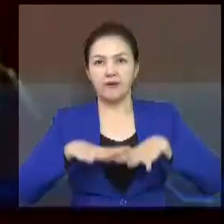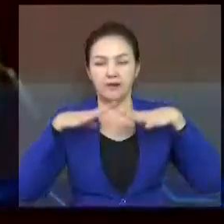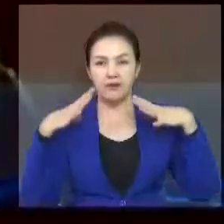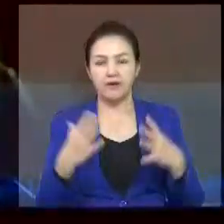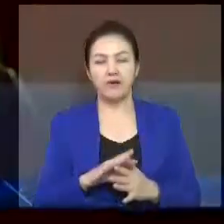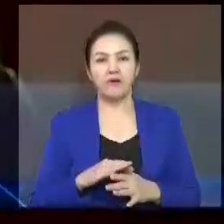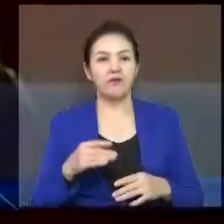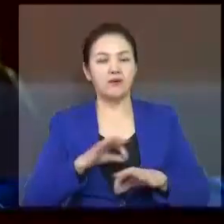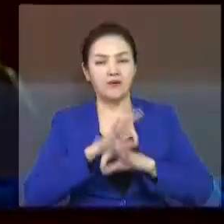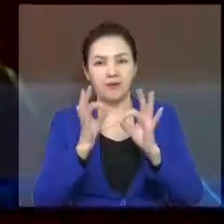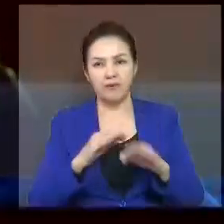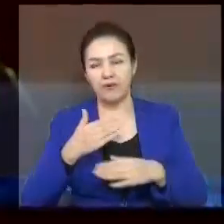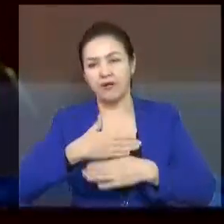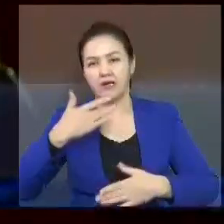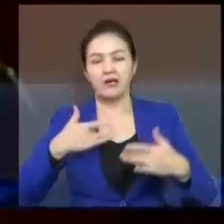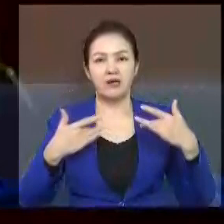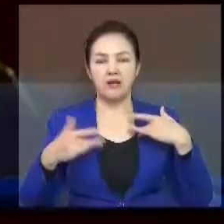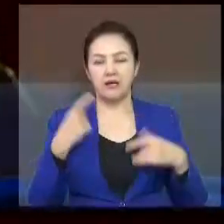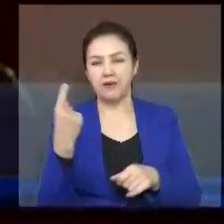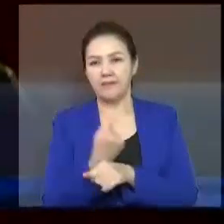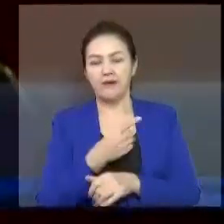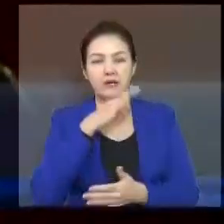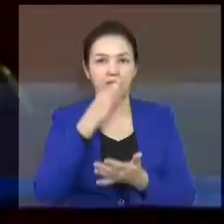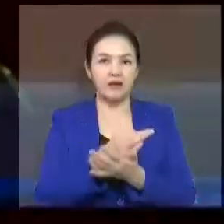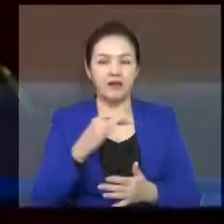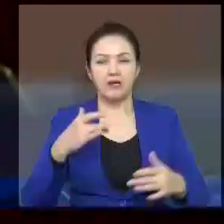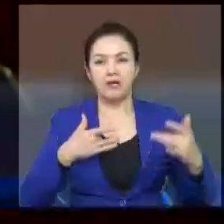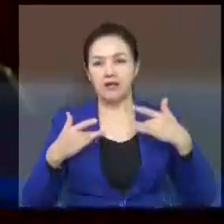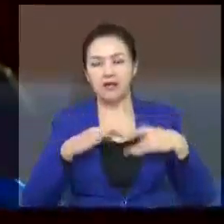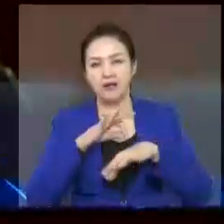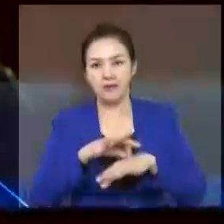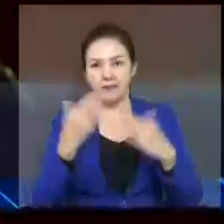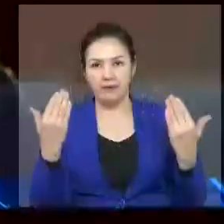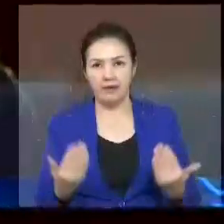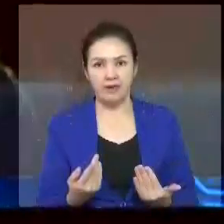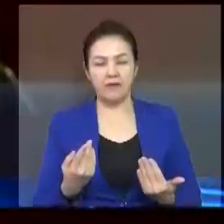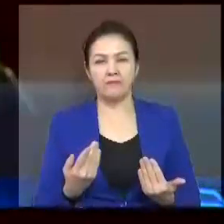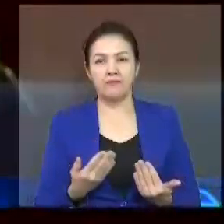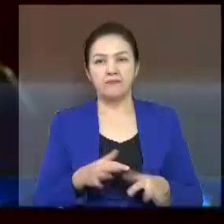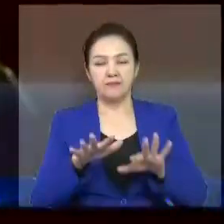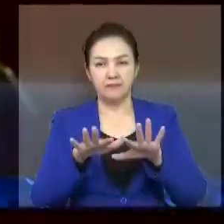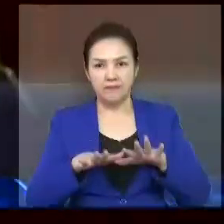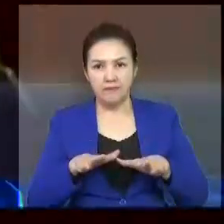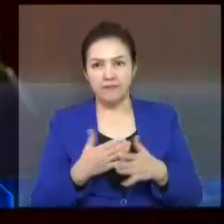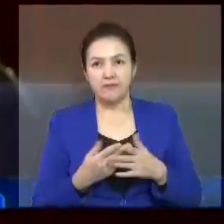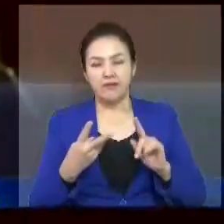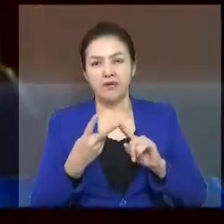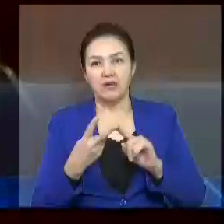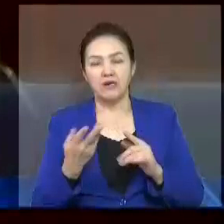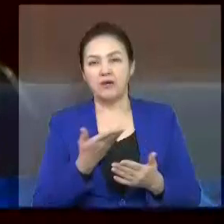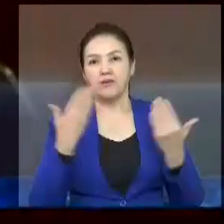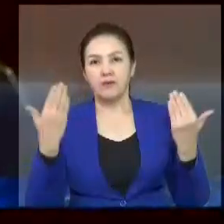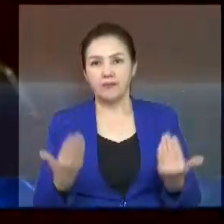өнер орталығының сахнасында алғаш рет осына есеп беру концерт ұйымдастырып отырмыз. Бұл енді бір жағынан көрермендер үшін, екінші жағынан біздің